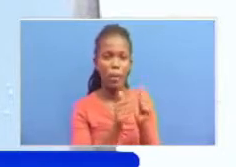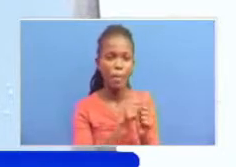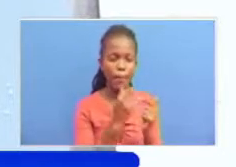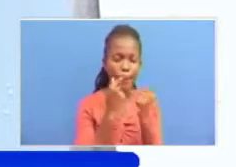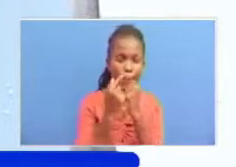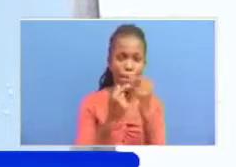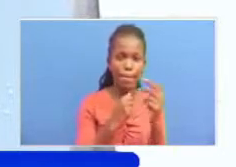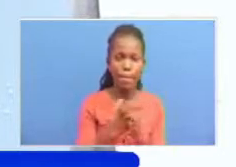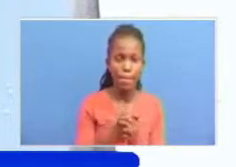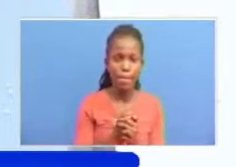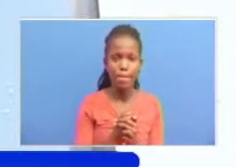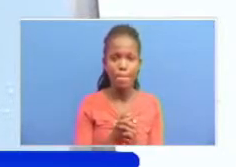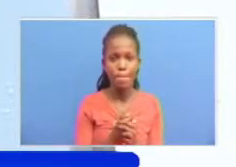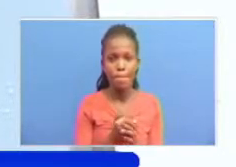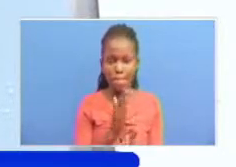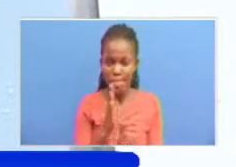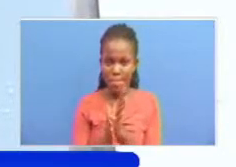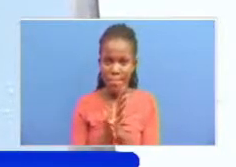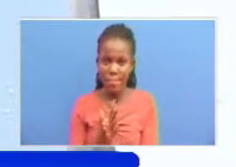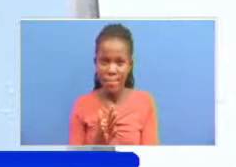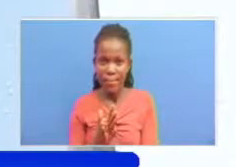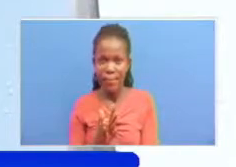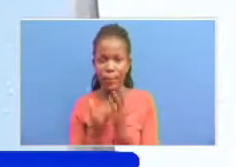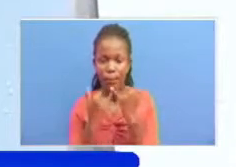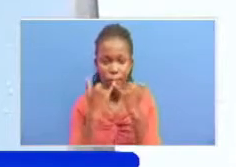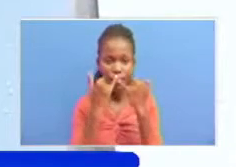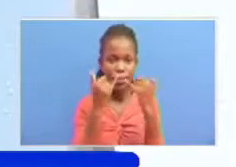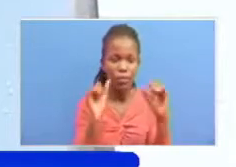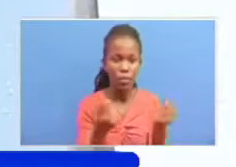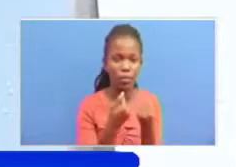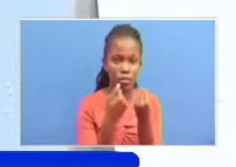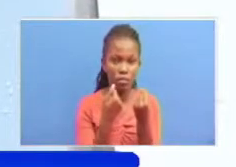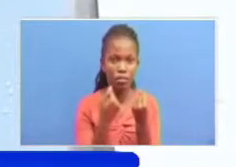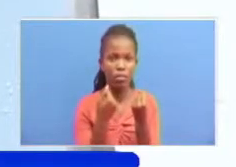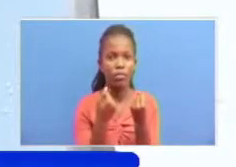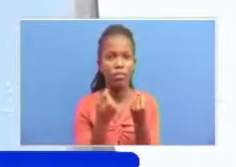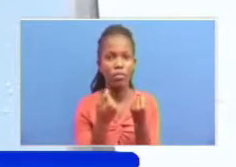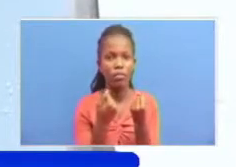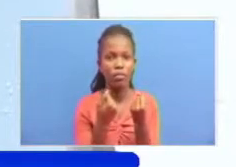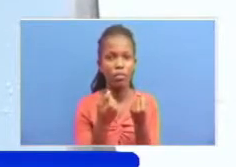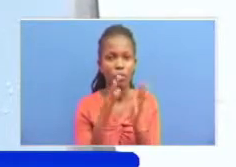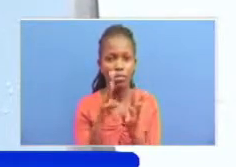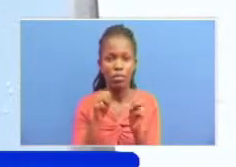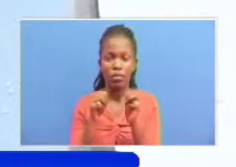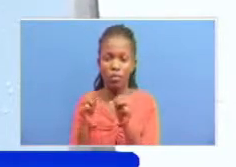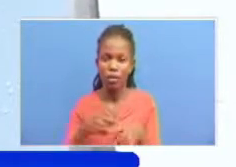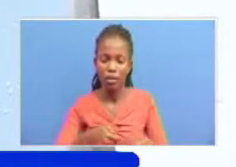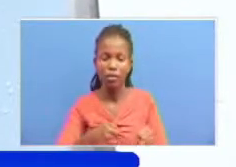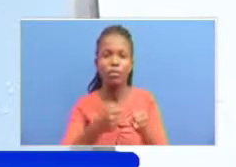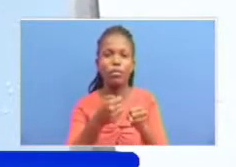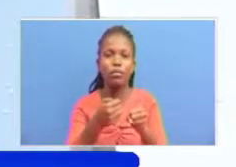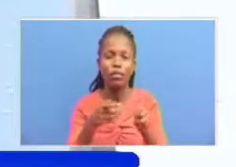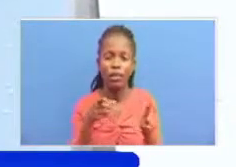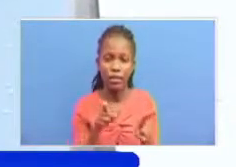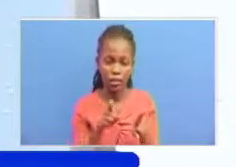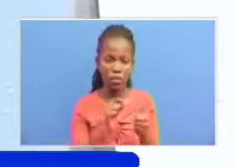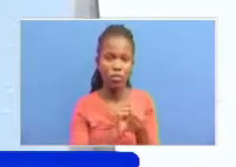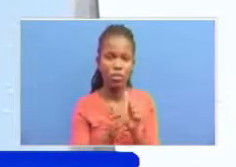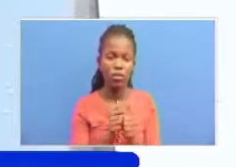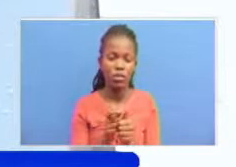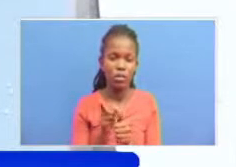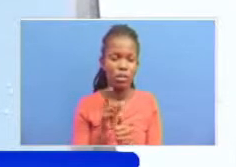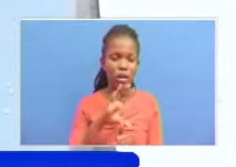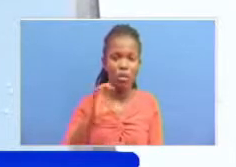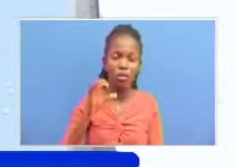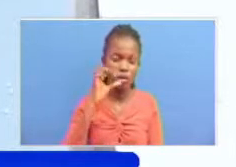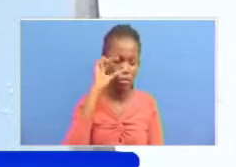nisia maunduma ungame iwa usese iwa Mauvoo mitamboni kana information security management systems na eseso ila ya ato iwandhi ni wa